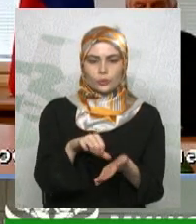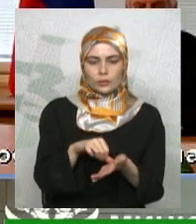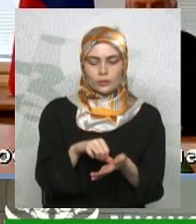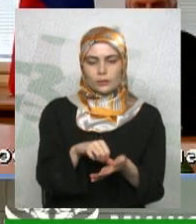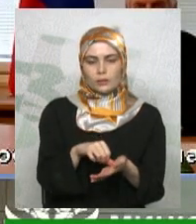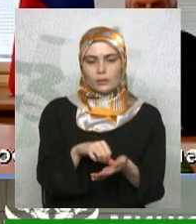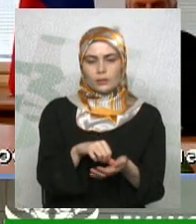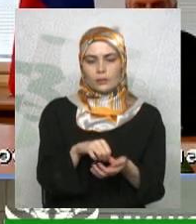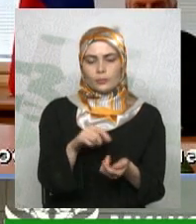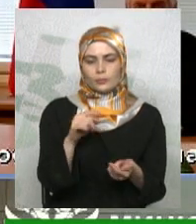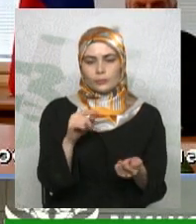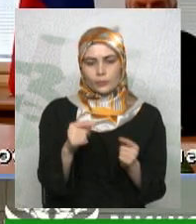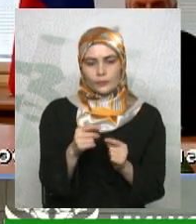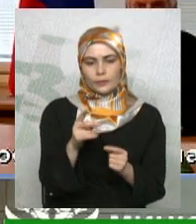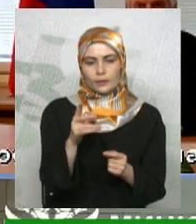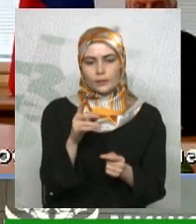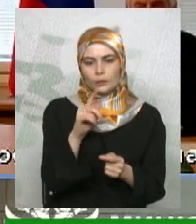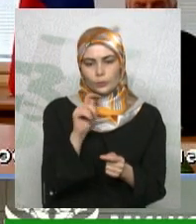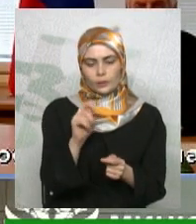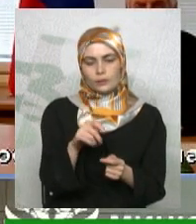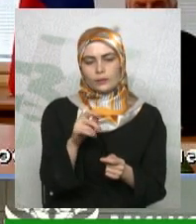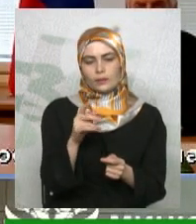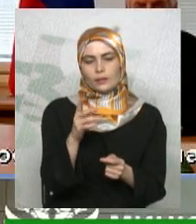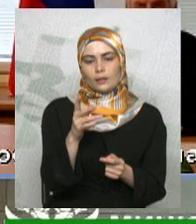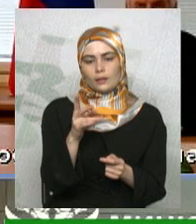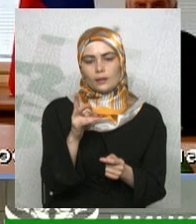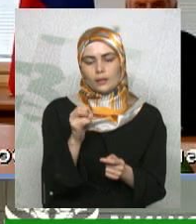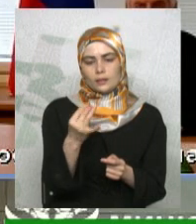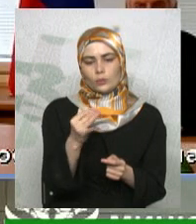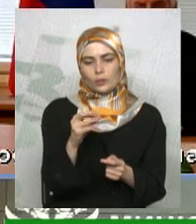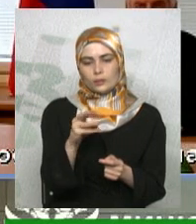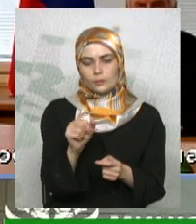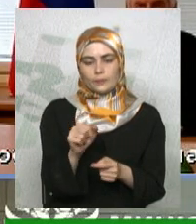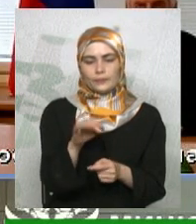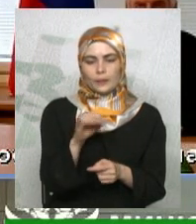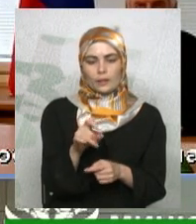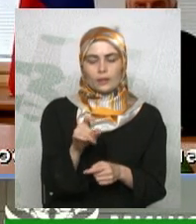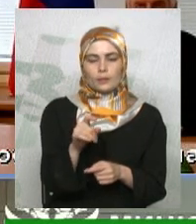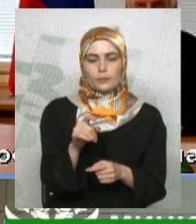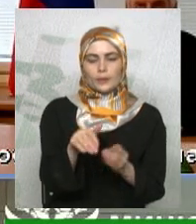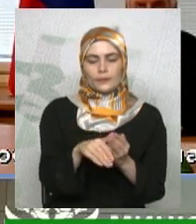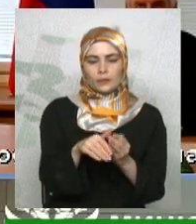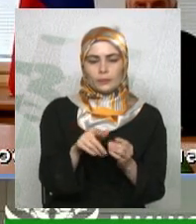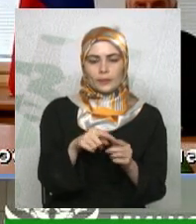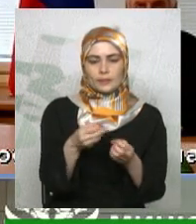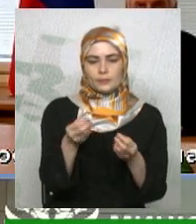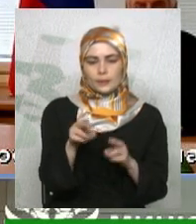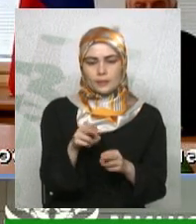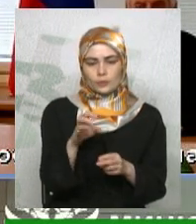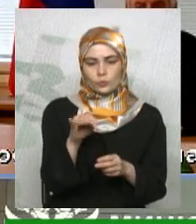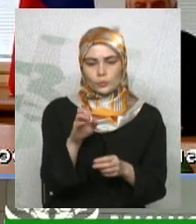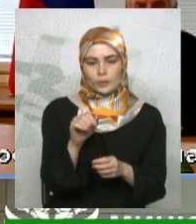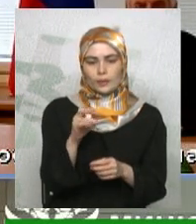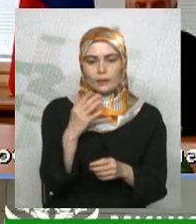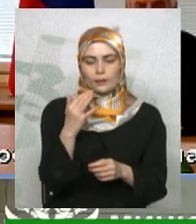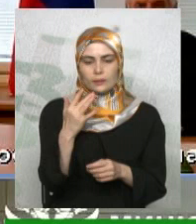идеям неонацизма и украинского национализма. Их проводниками являются спецслужбы и